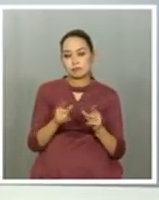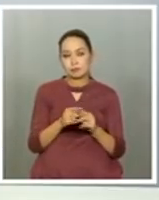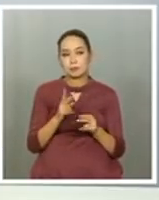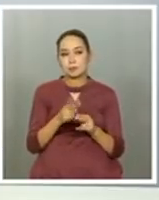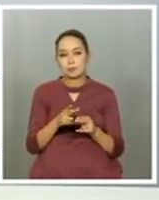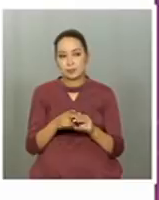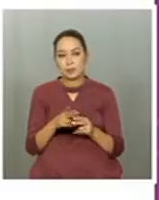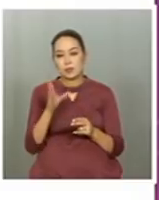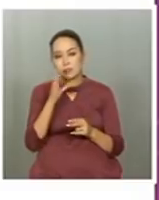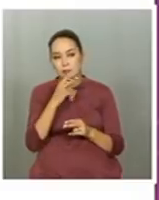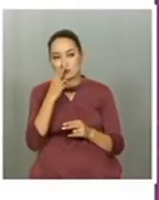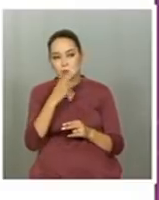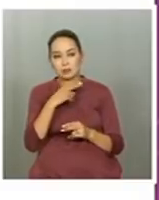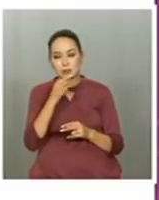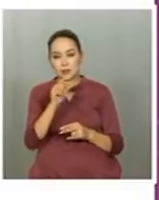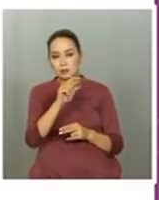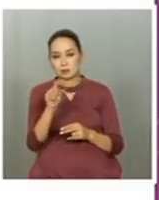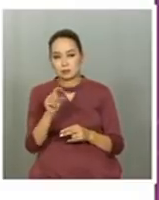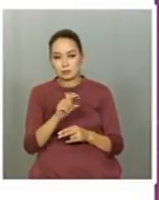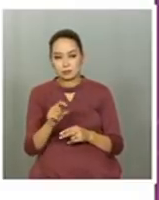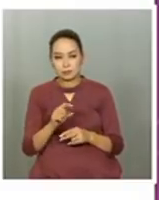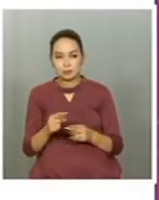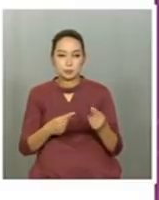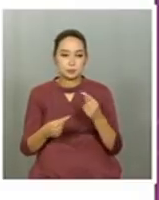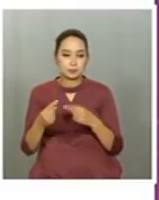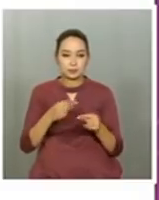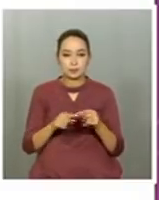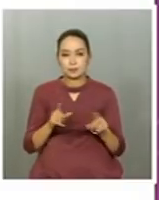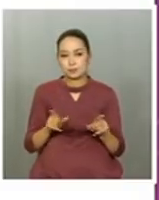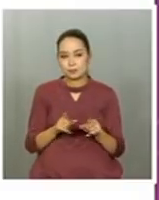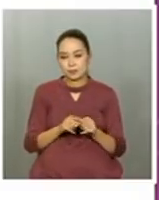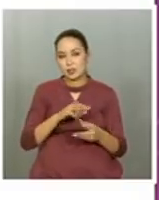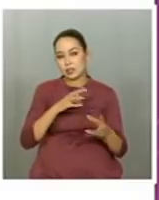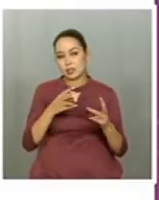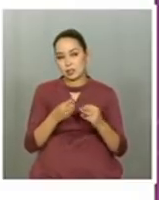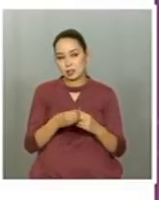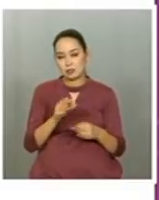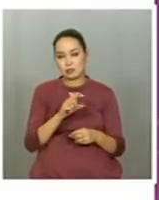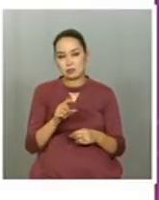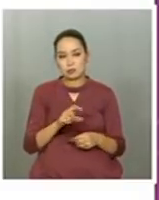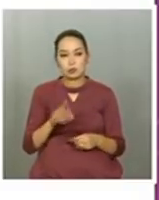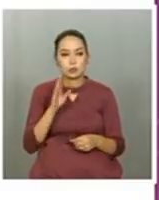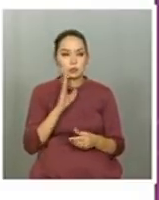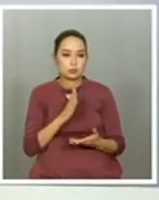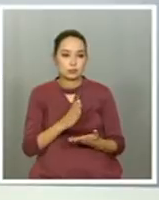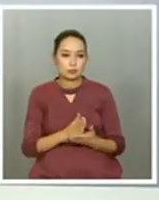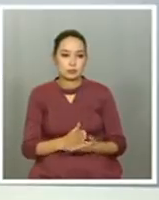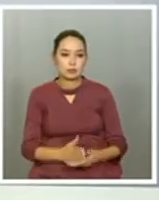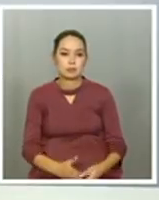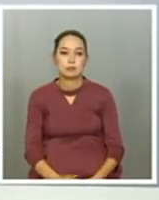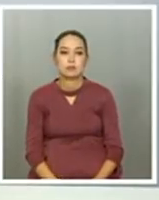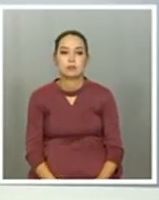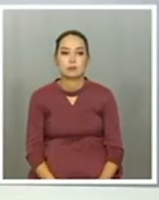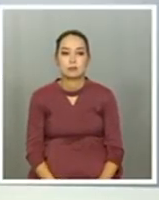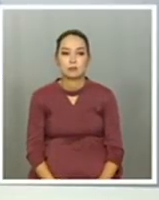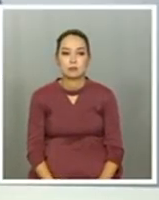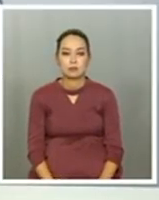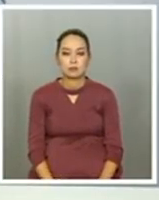қарап өттік. Металдар мен бейметалдар бір-бірімен әрекеттесіп, нәтижесінде тұз түзіледі және ол жерде